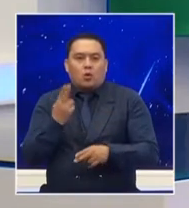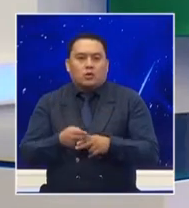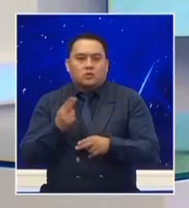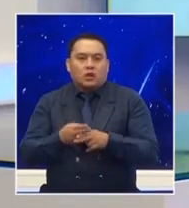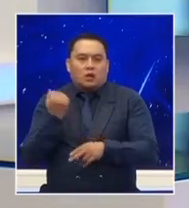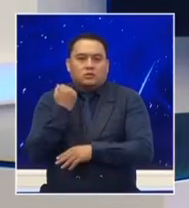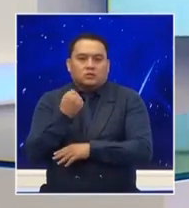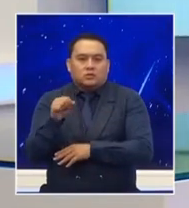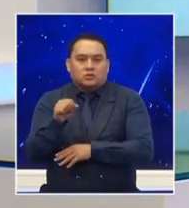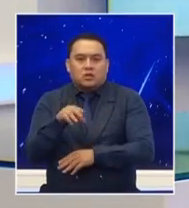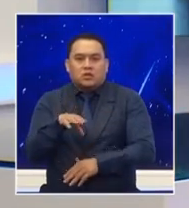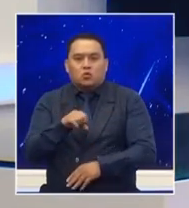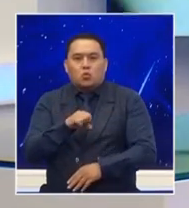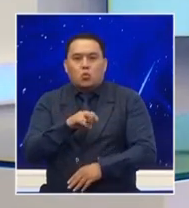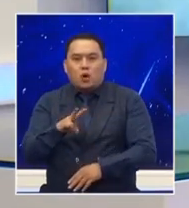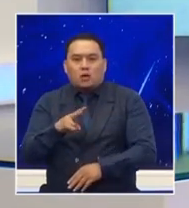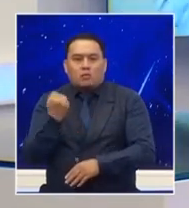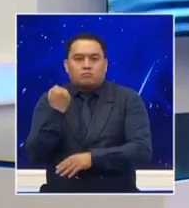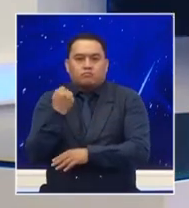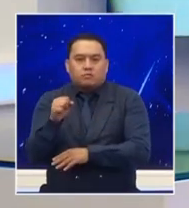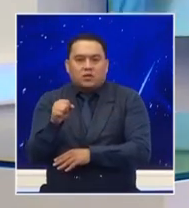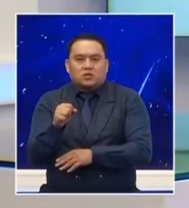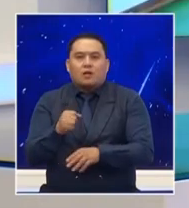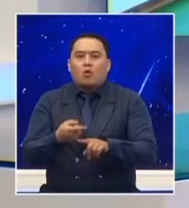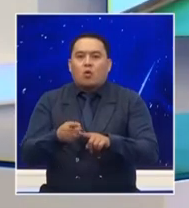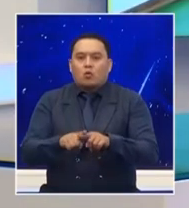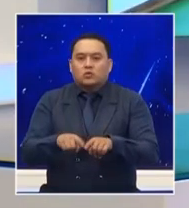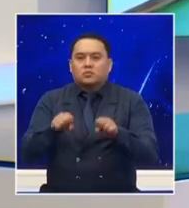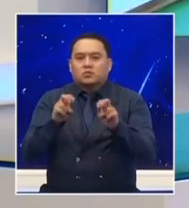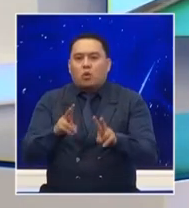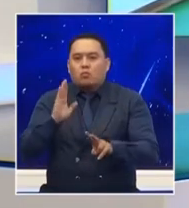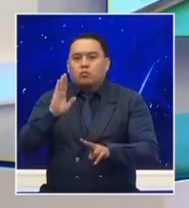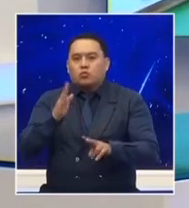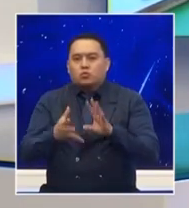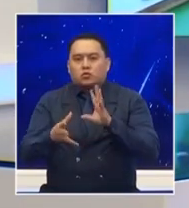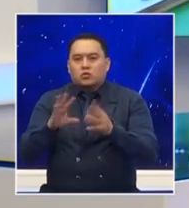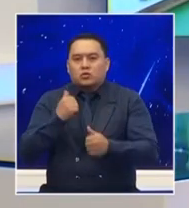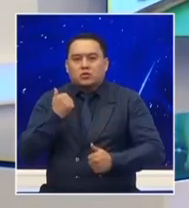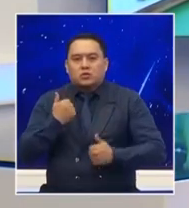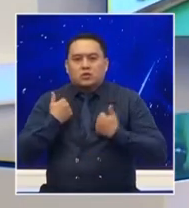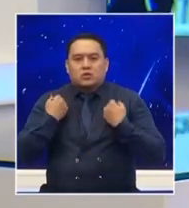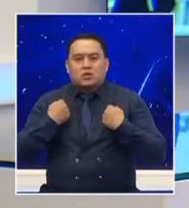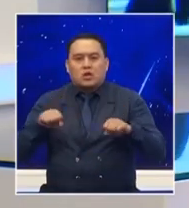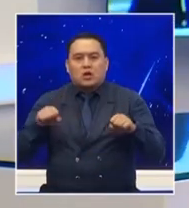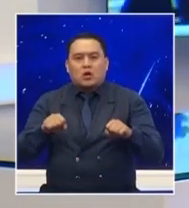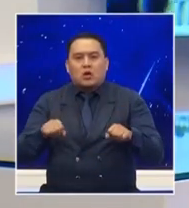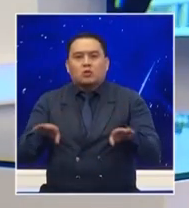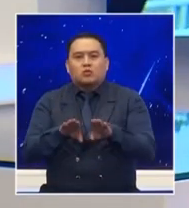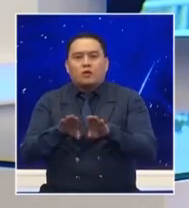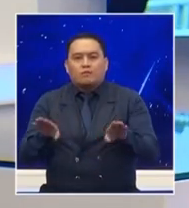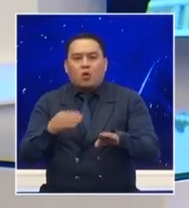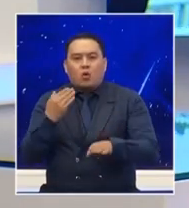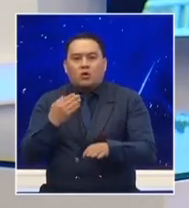Жетісулықтар сапында Ертуған Зейнуллинов бас жүлдені жеңіп алды. Мамандар оның бұл нәтижесін ерлікке бағалап отыр. Өйткені